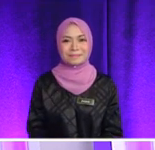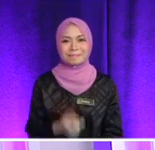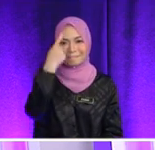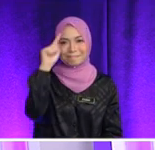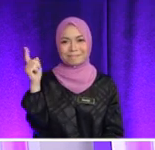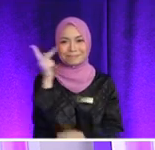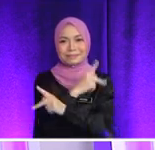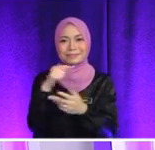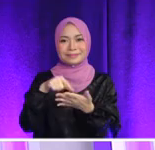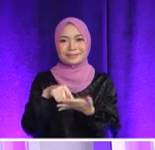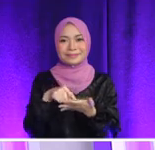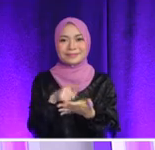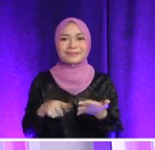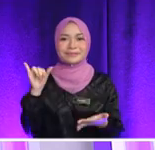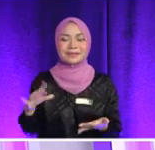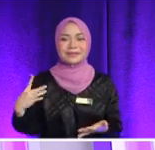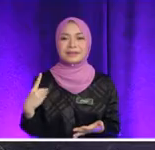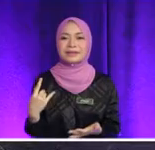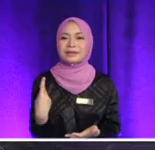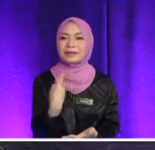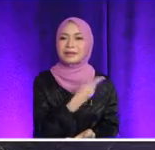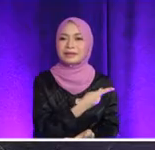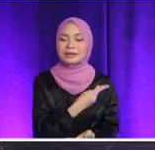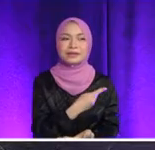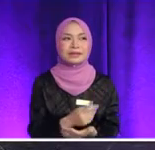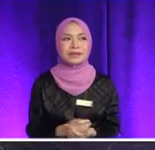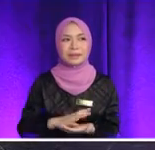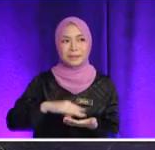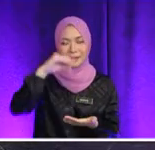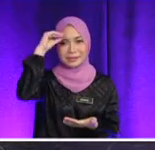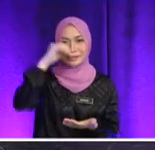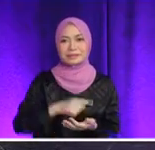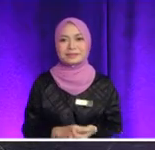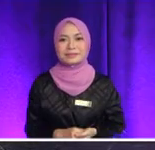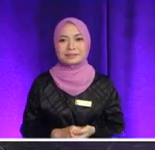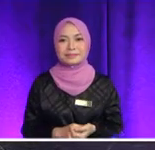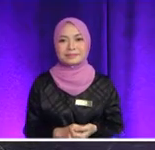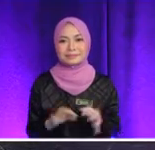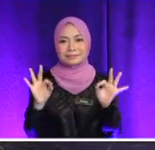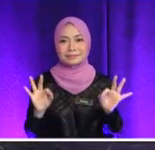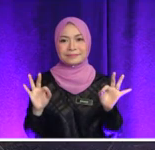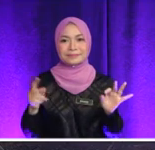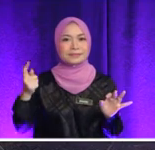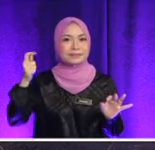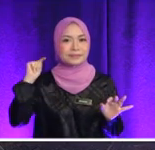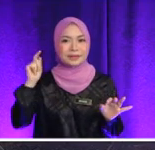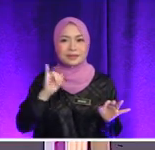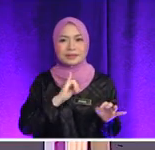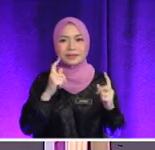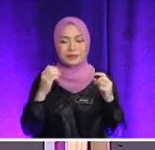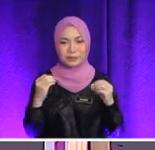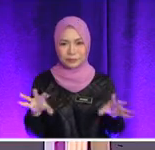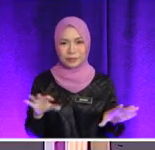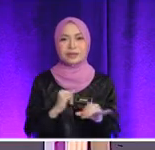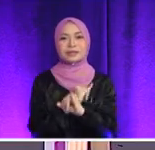ini Apakah hanya akan kita tekankan Oke jika tadi saya tidak Jelaskan tentang